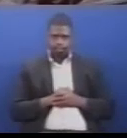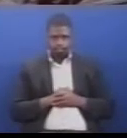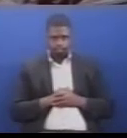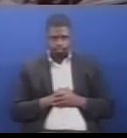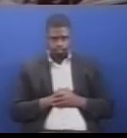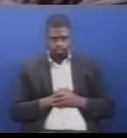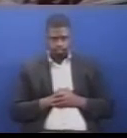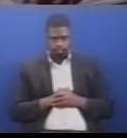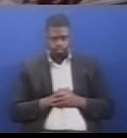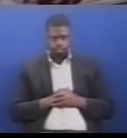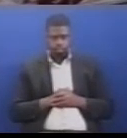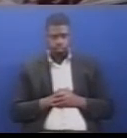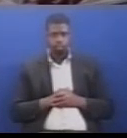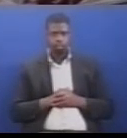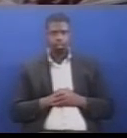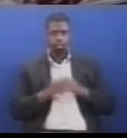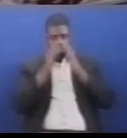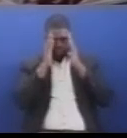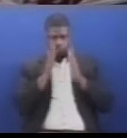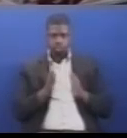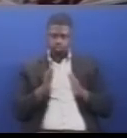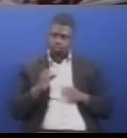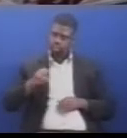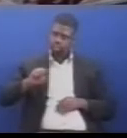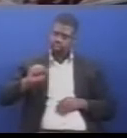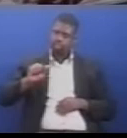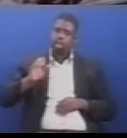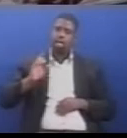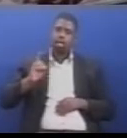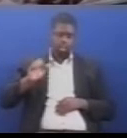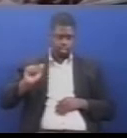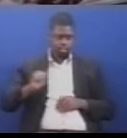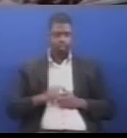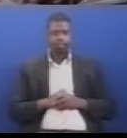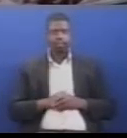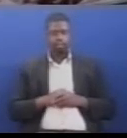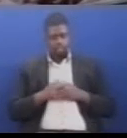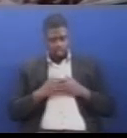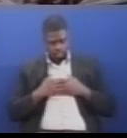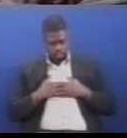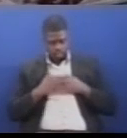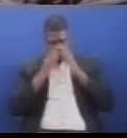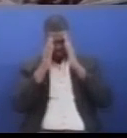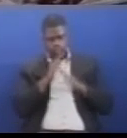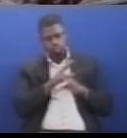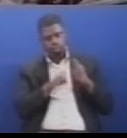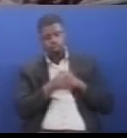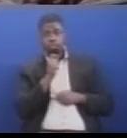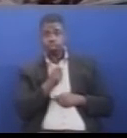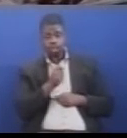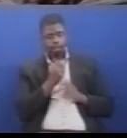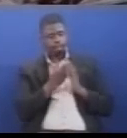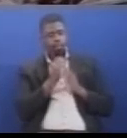Mheshimiwa Saada Mkuu ya Salum, swali la nyongeza. Asante sana Mheshimiwa Naibu Spika, pamoja na majibu mazuri